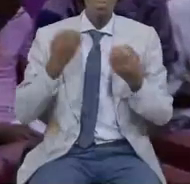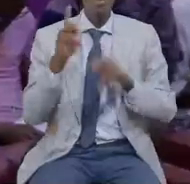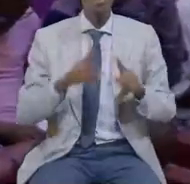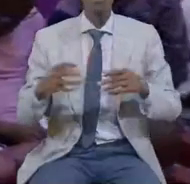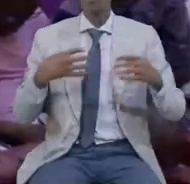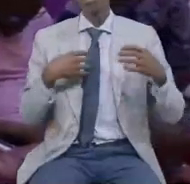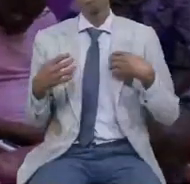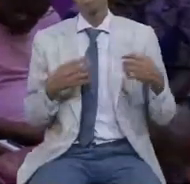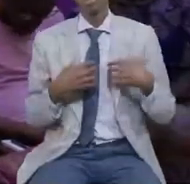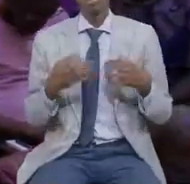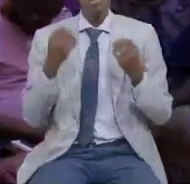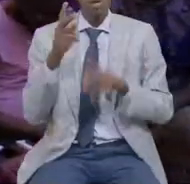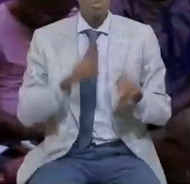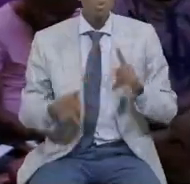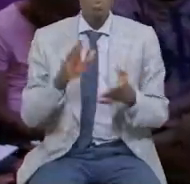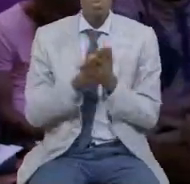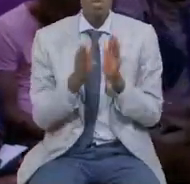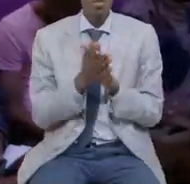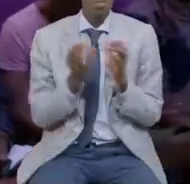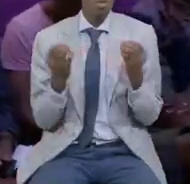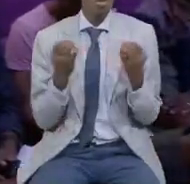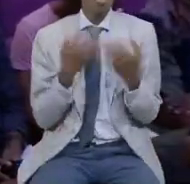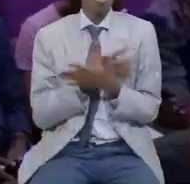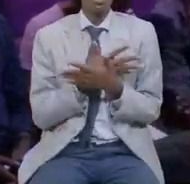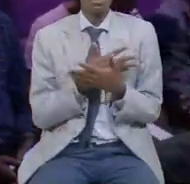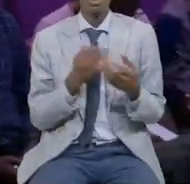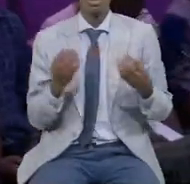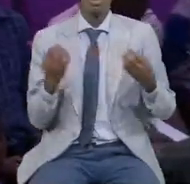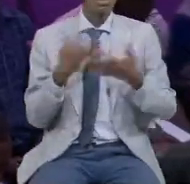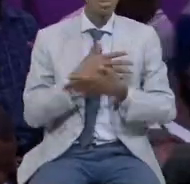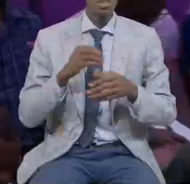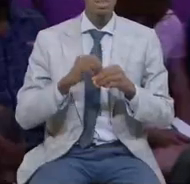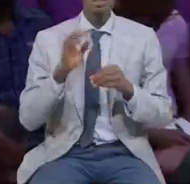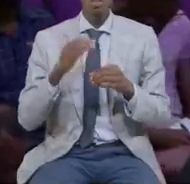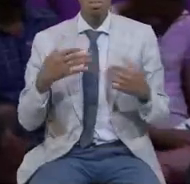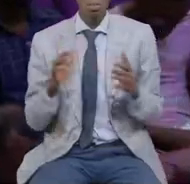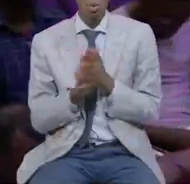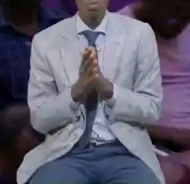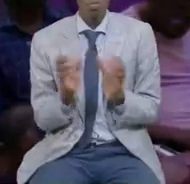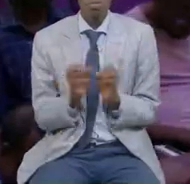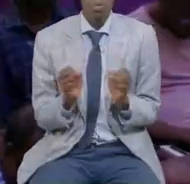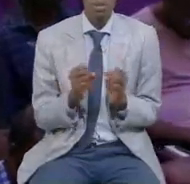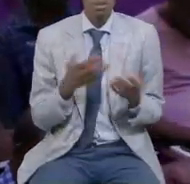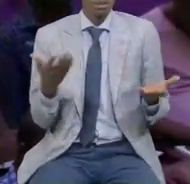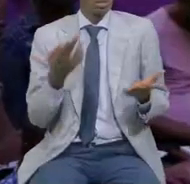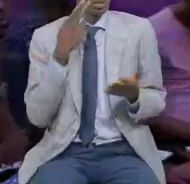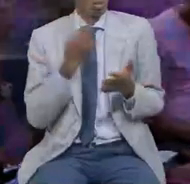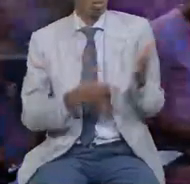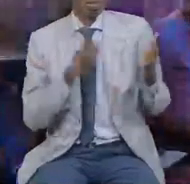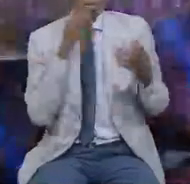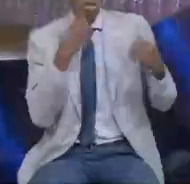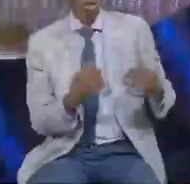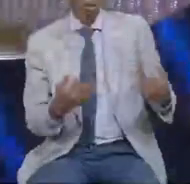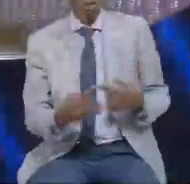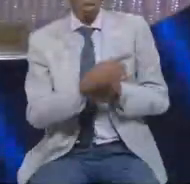plusieurs portent des plaintes, plusieurs deviennent timides, peureux, ceci arrive aujourd'hui, je ne sais pas ce